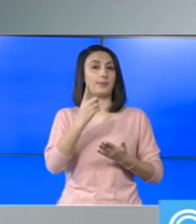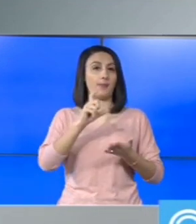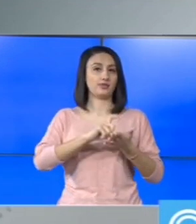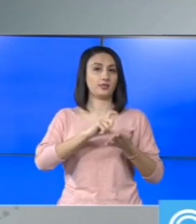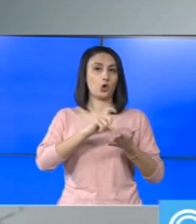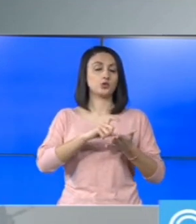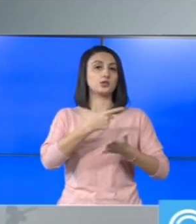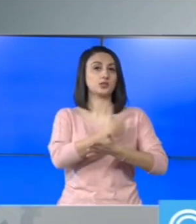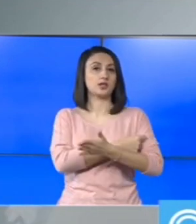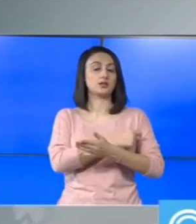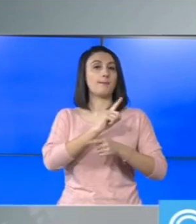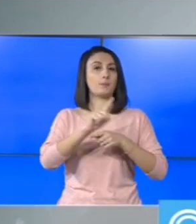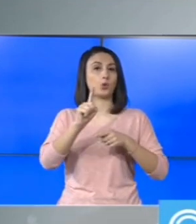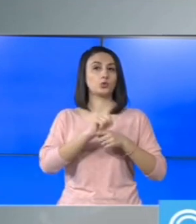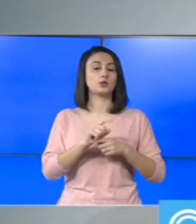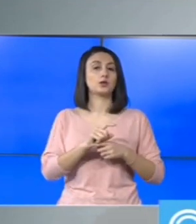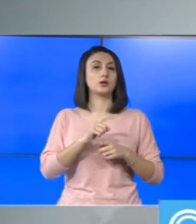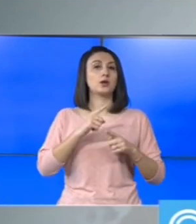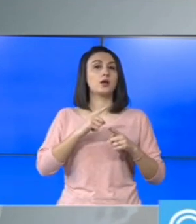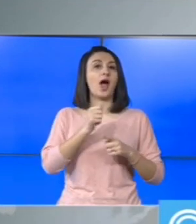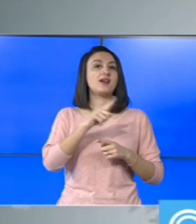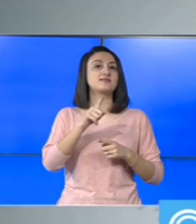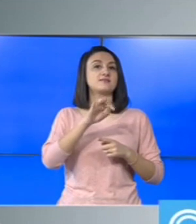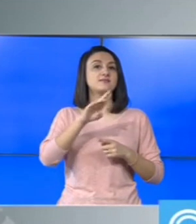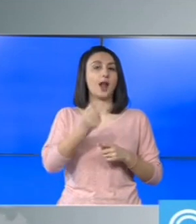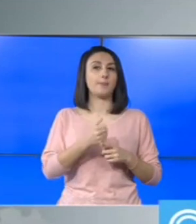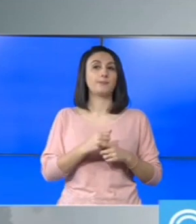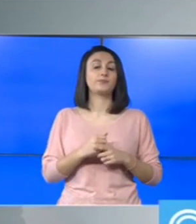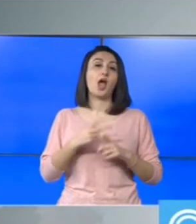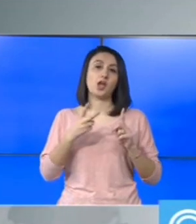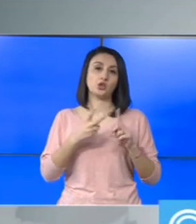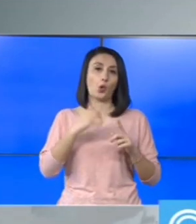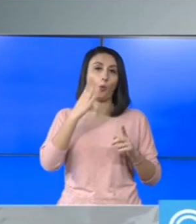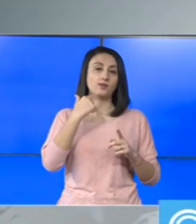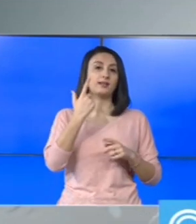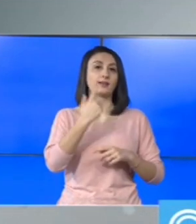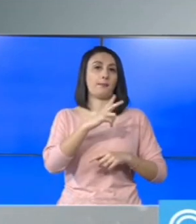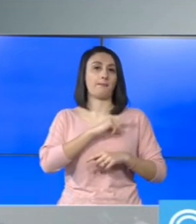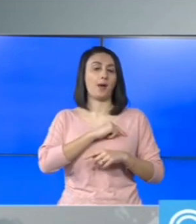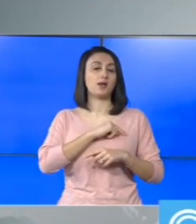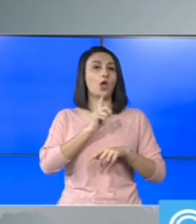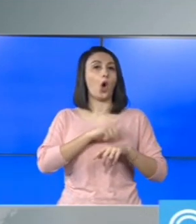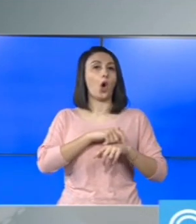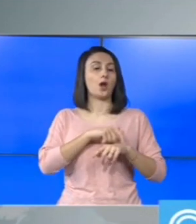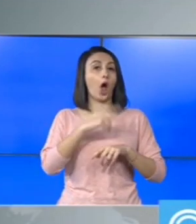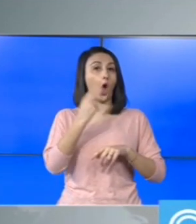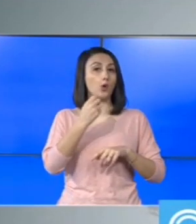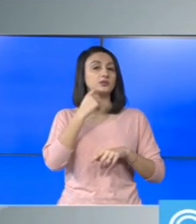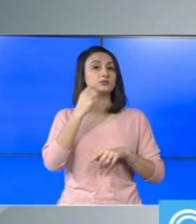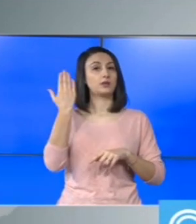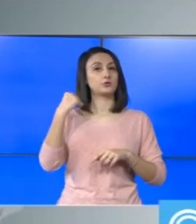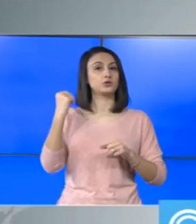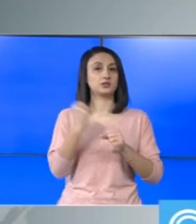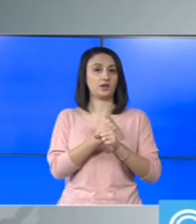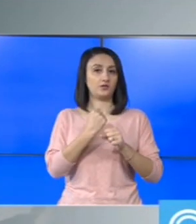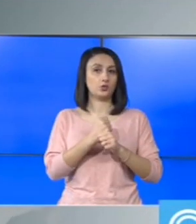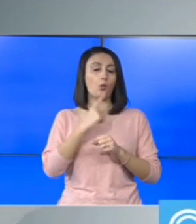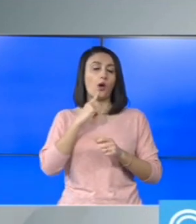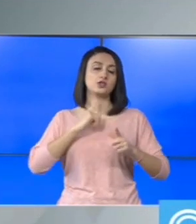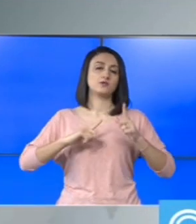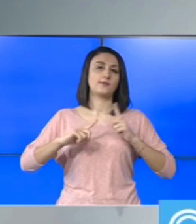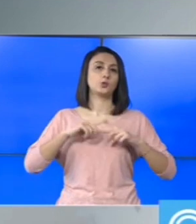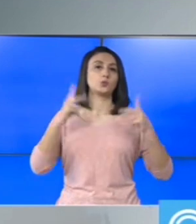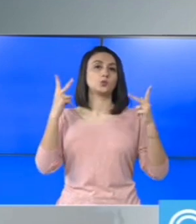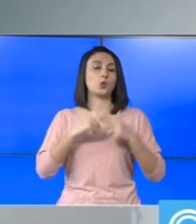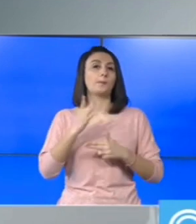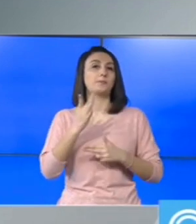doză de fier produs de compania Oxford a atras Na ca a doua zi pentru e martie în jurul orei opt în timp ce se afla la serviciu a suferit un stop